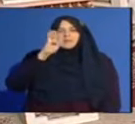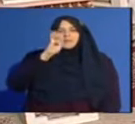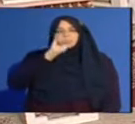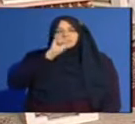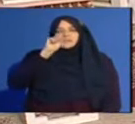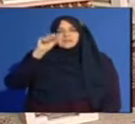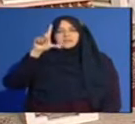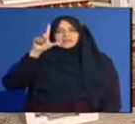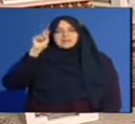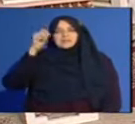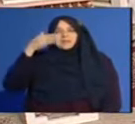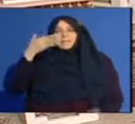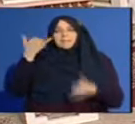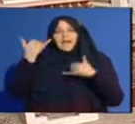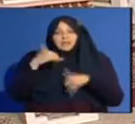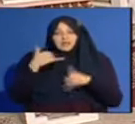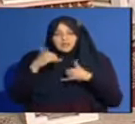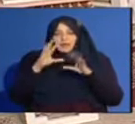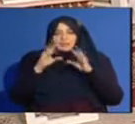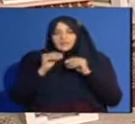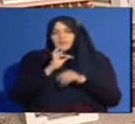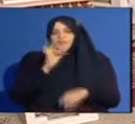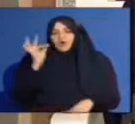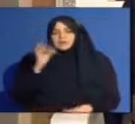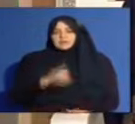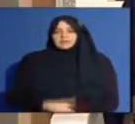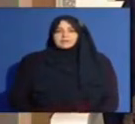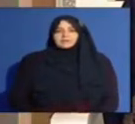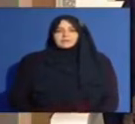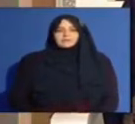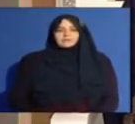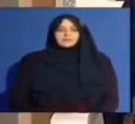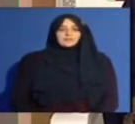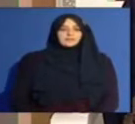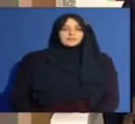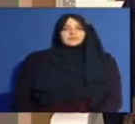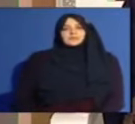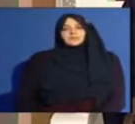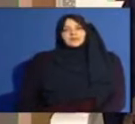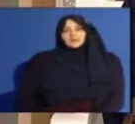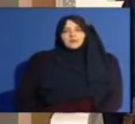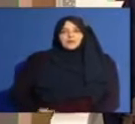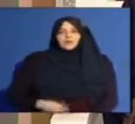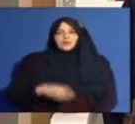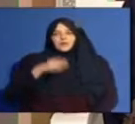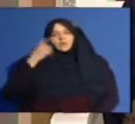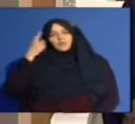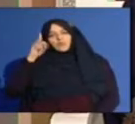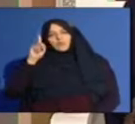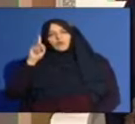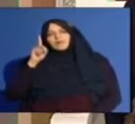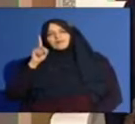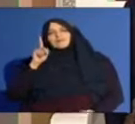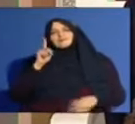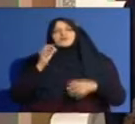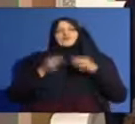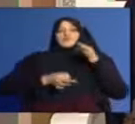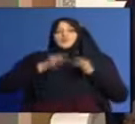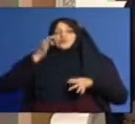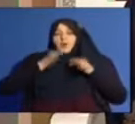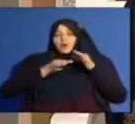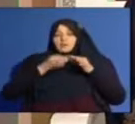يعيش بفرنسا. دكتور، وهذا الأمر يتعلق بالأحكام التي تصدر من